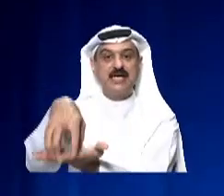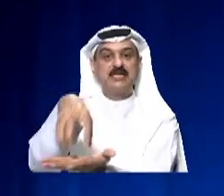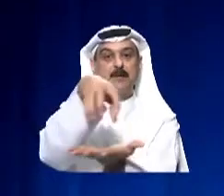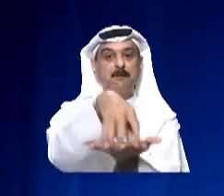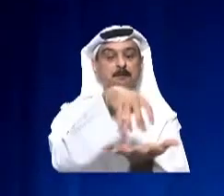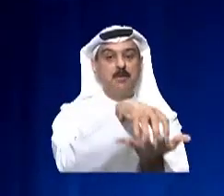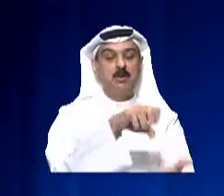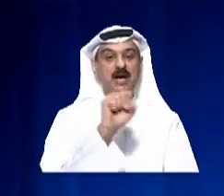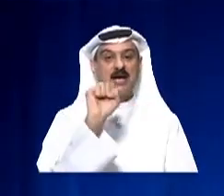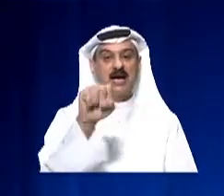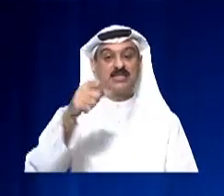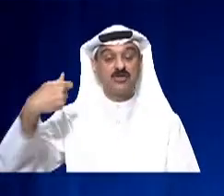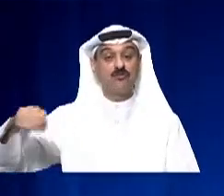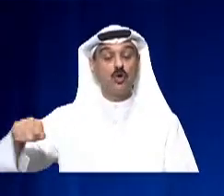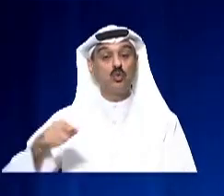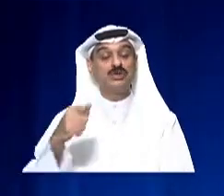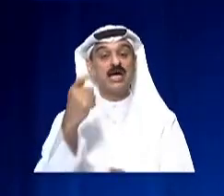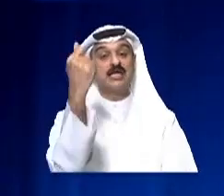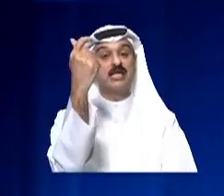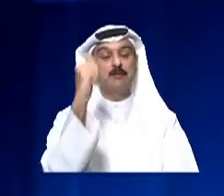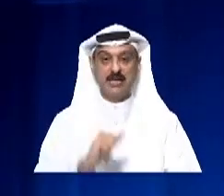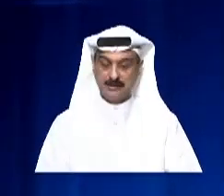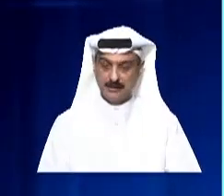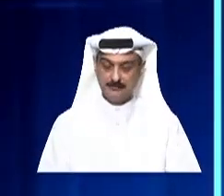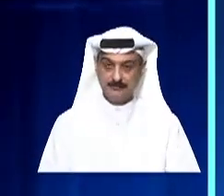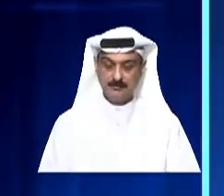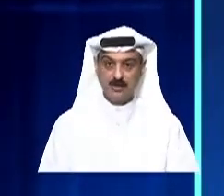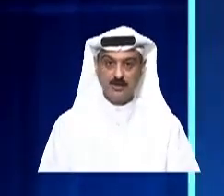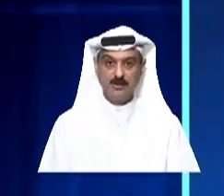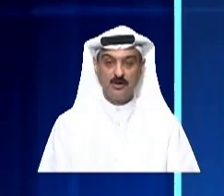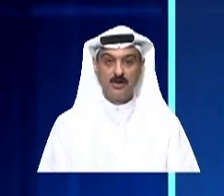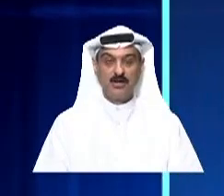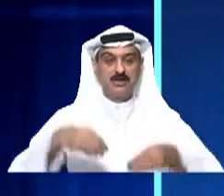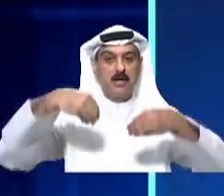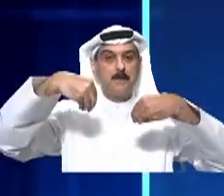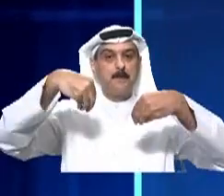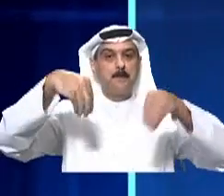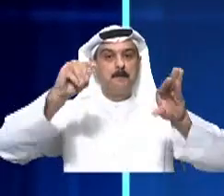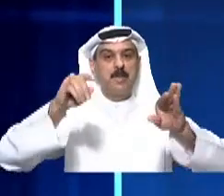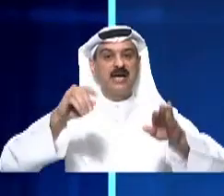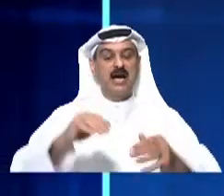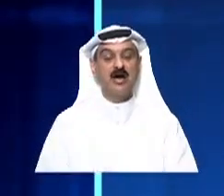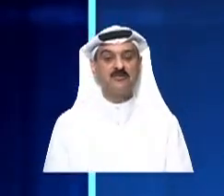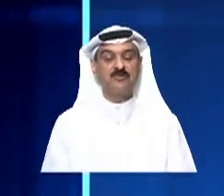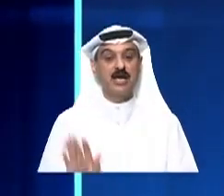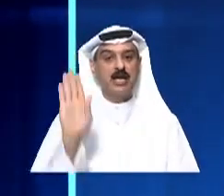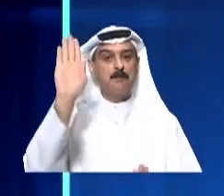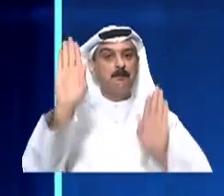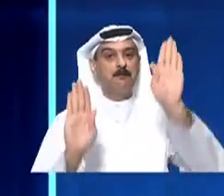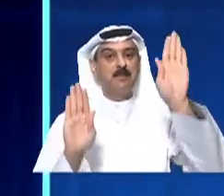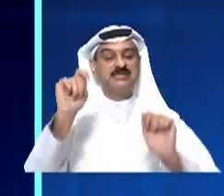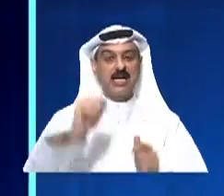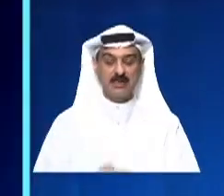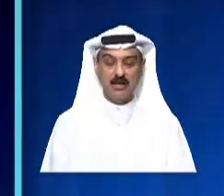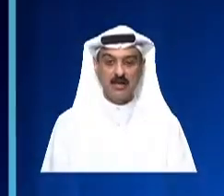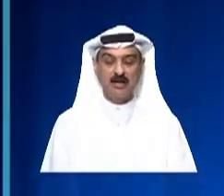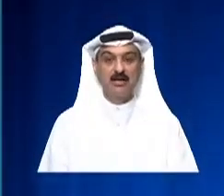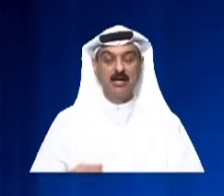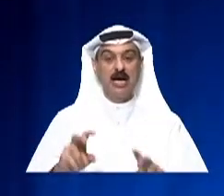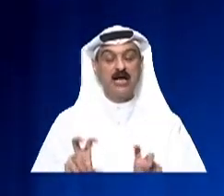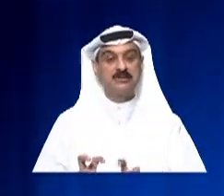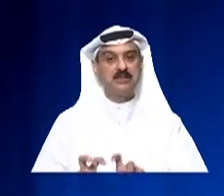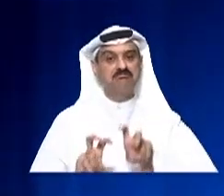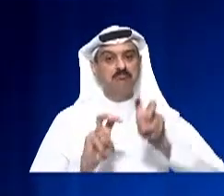لصالح وزارة المالية إدارة أملاك الدولة بغرض بيعها في المزاد العلني لإقامة مجمعات سكنية